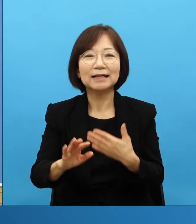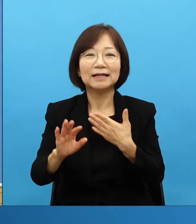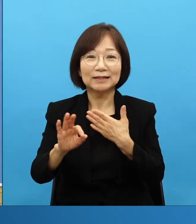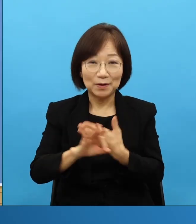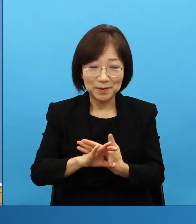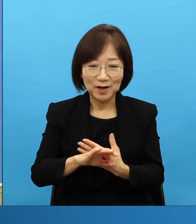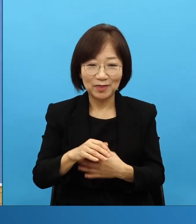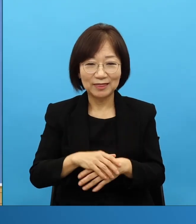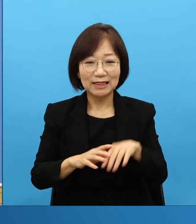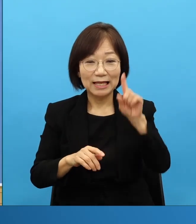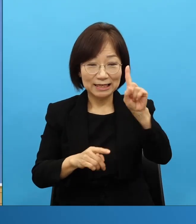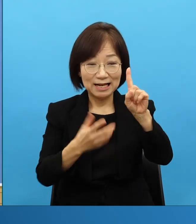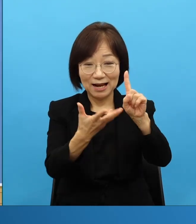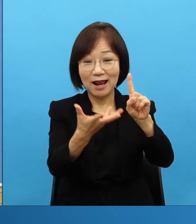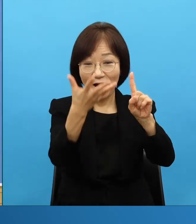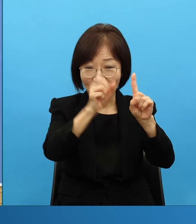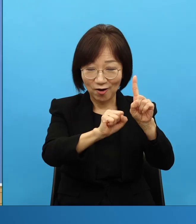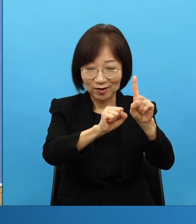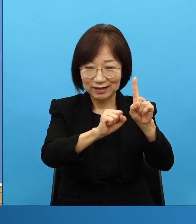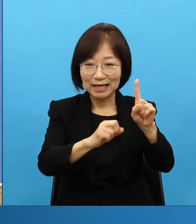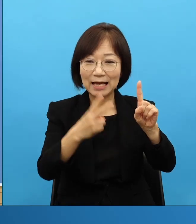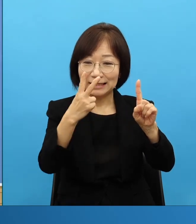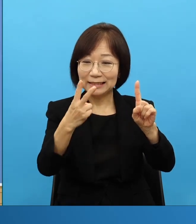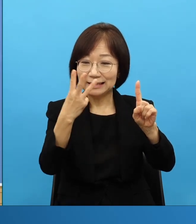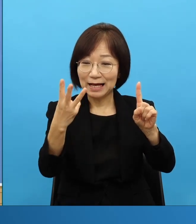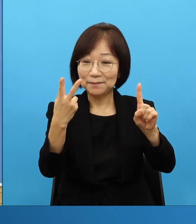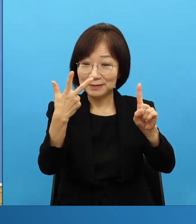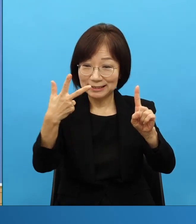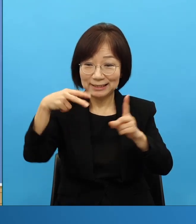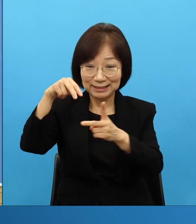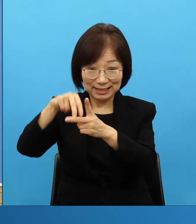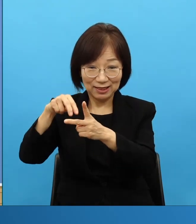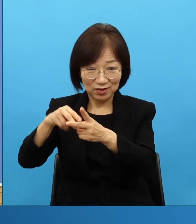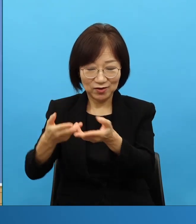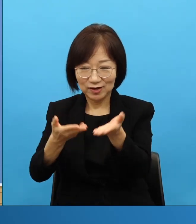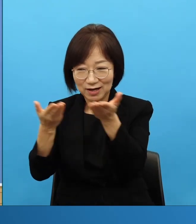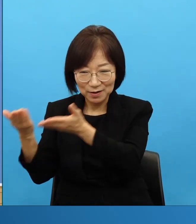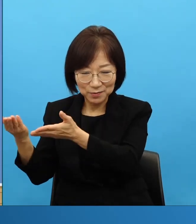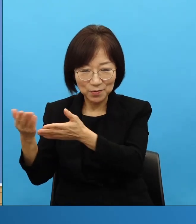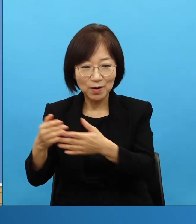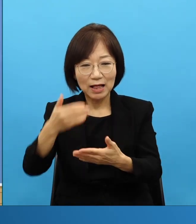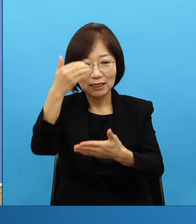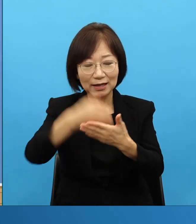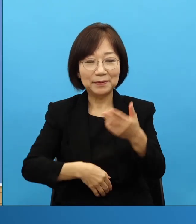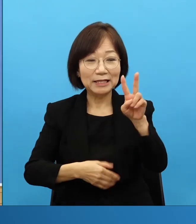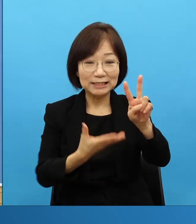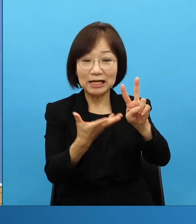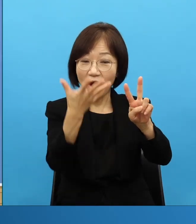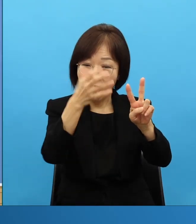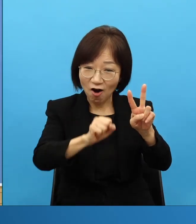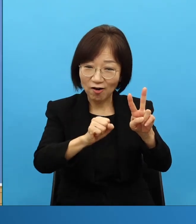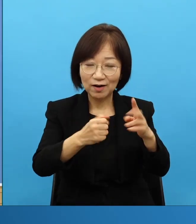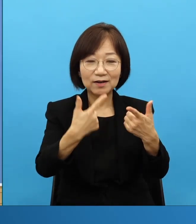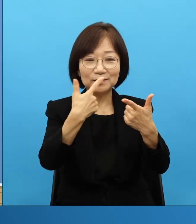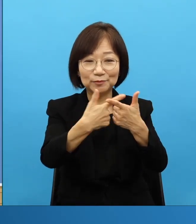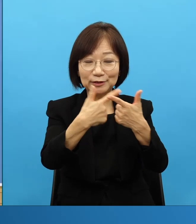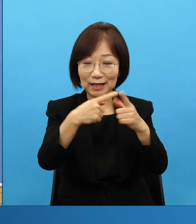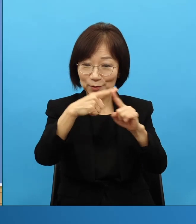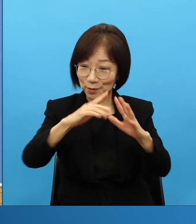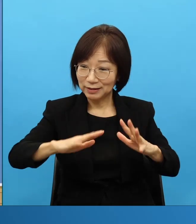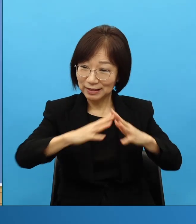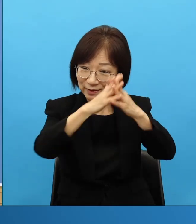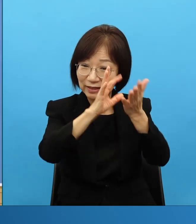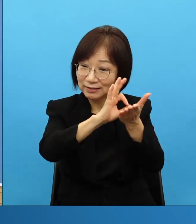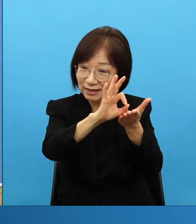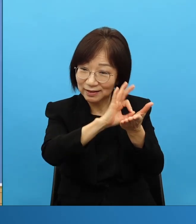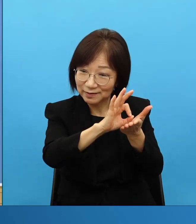부산에 내가 갖다 주겠다 이렇게. And so think about how much he had prayed because we had met in about a month or a half or so. And so during this time he prayed and he brought this. And